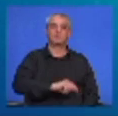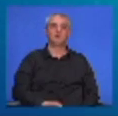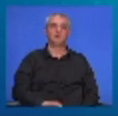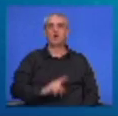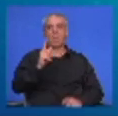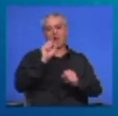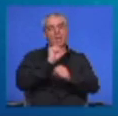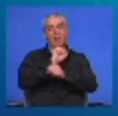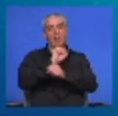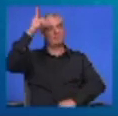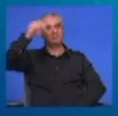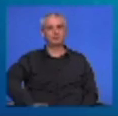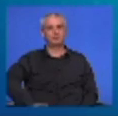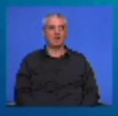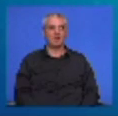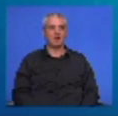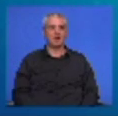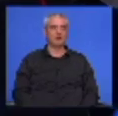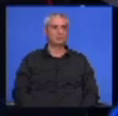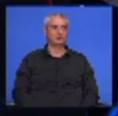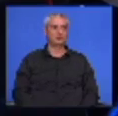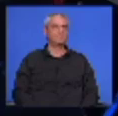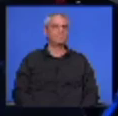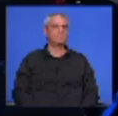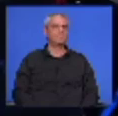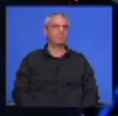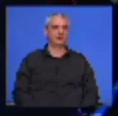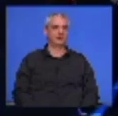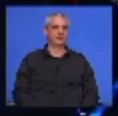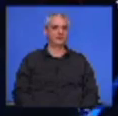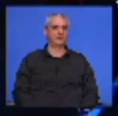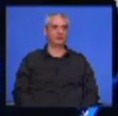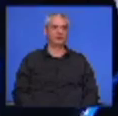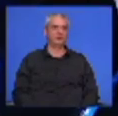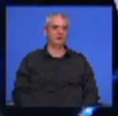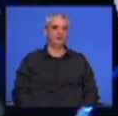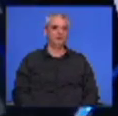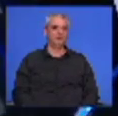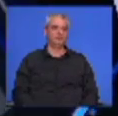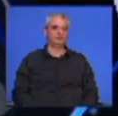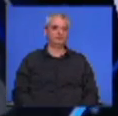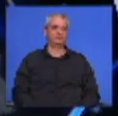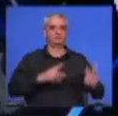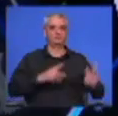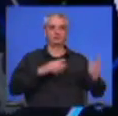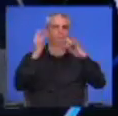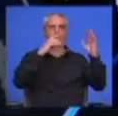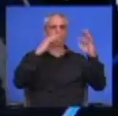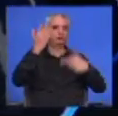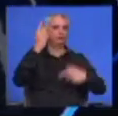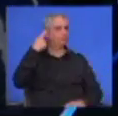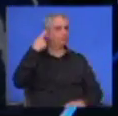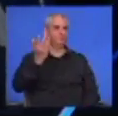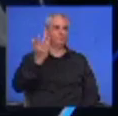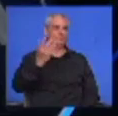זה בני ולפיד יצא. שזה יאמר, אנחנו ישרים. הם אומרים את זה, די. הם לא אומרים את זה.